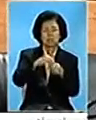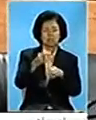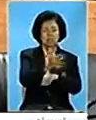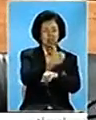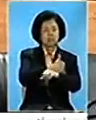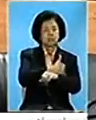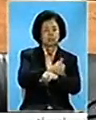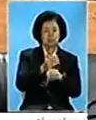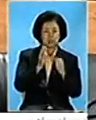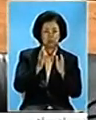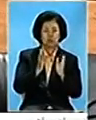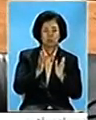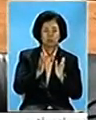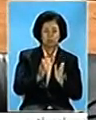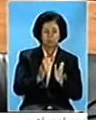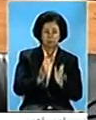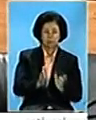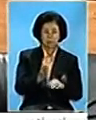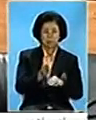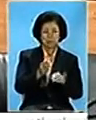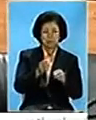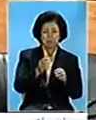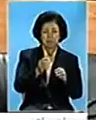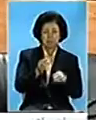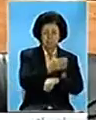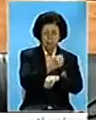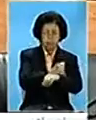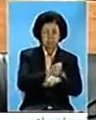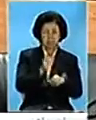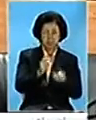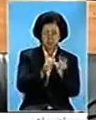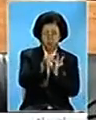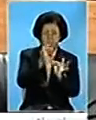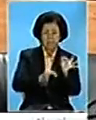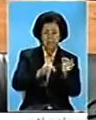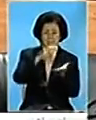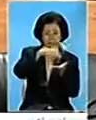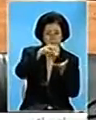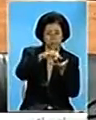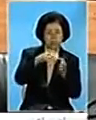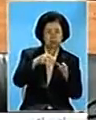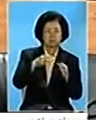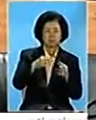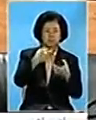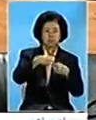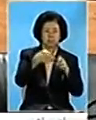การเมืองนักการเมืองคือเป็นตัวแทนที่จะมาบอกปัญหาความเดือดร้อนของพี่น้องประชาชน